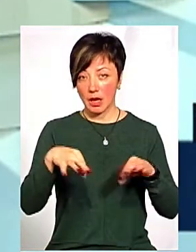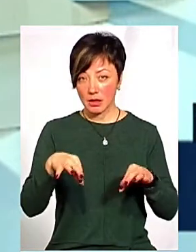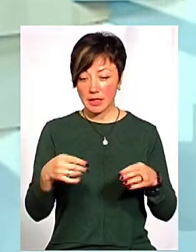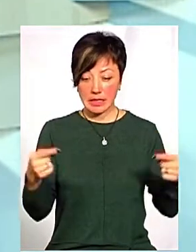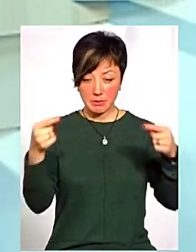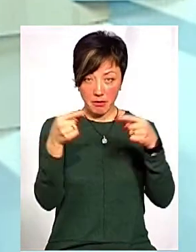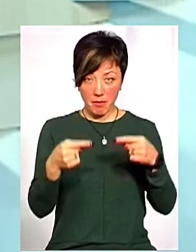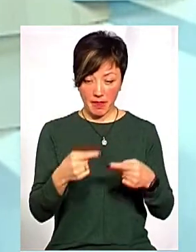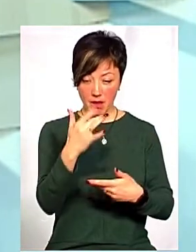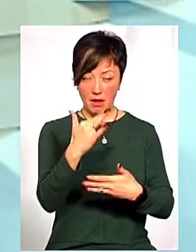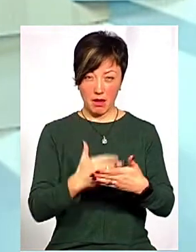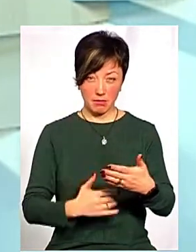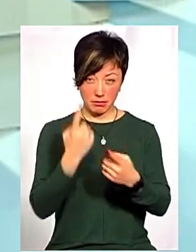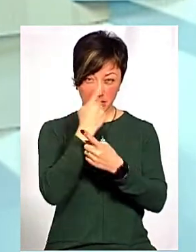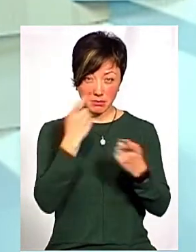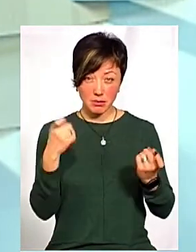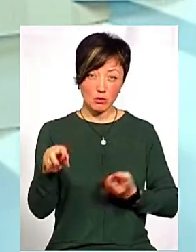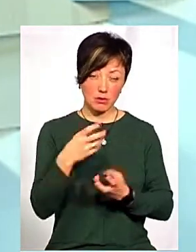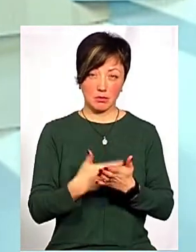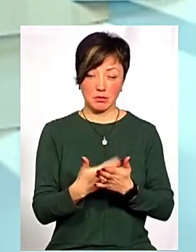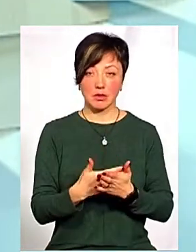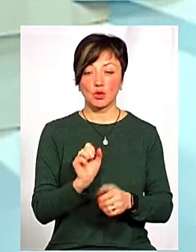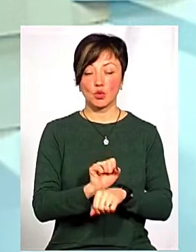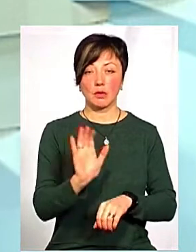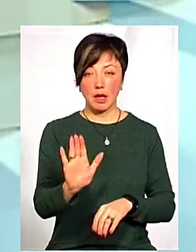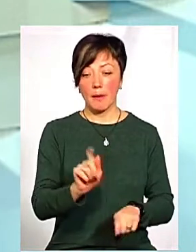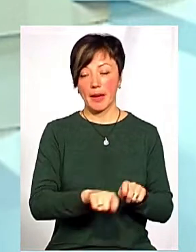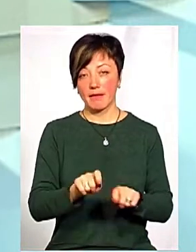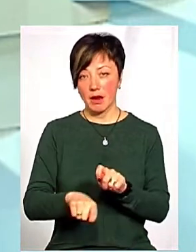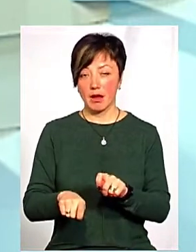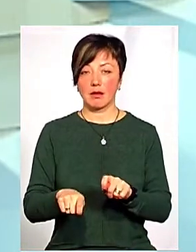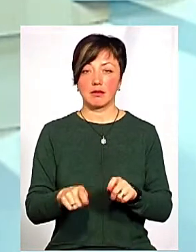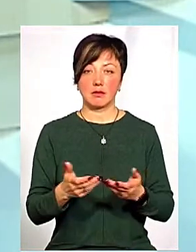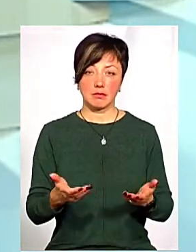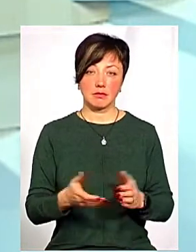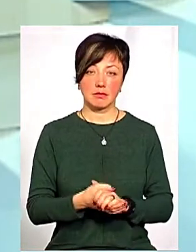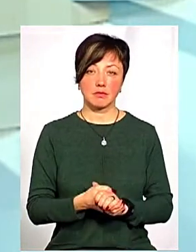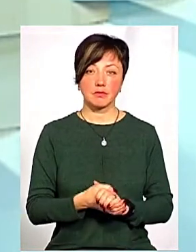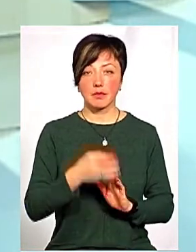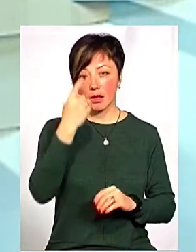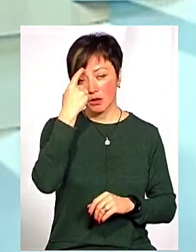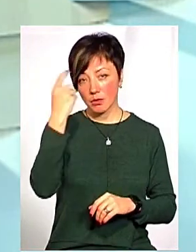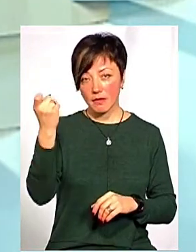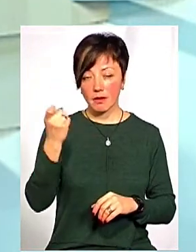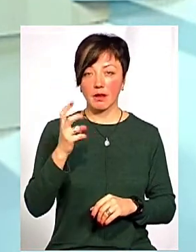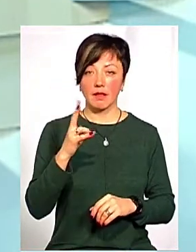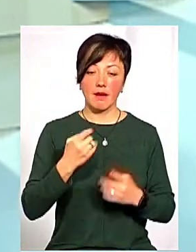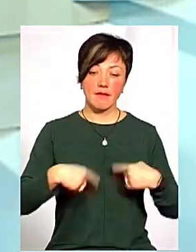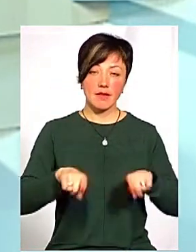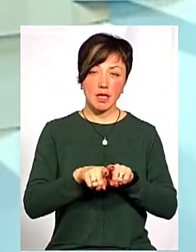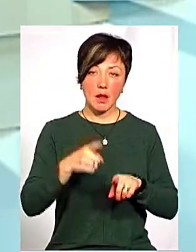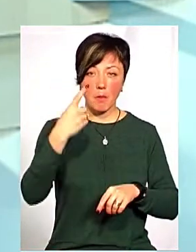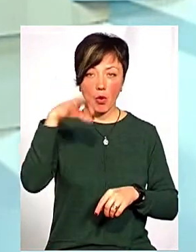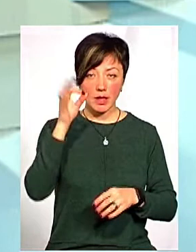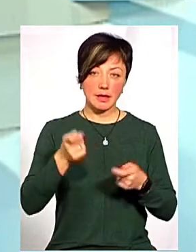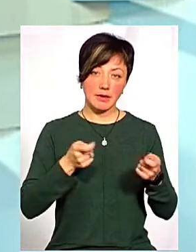засіб співпадає з підорієнтування транспортним засобом, зупиняє, перевіряється, доповідає на відділи